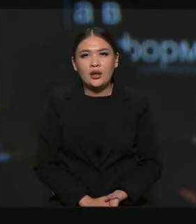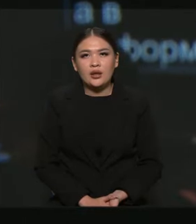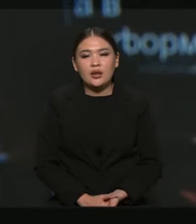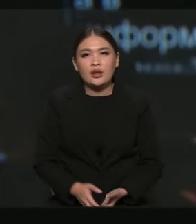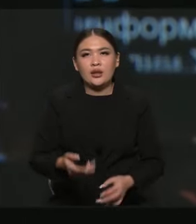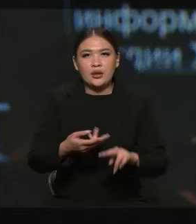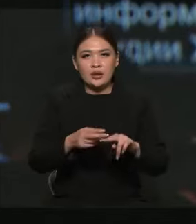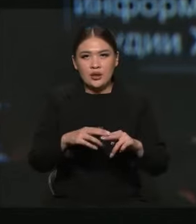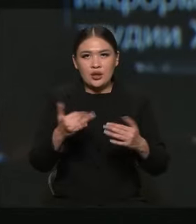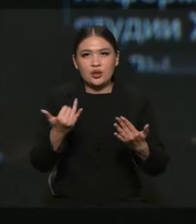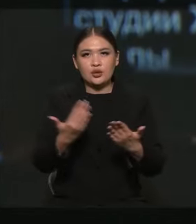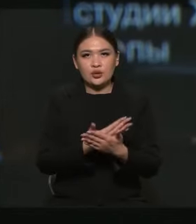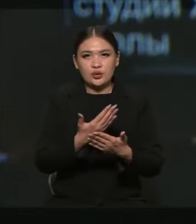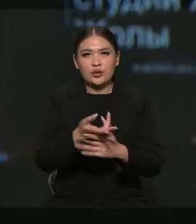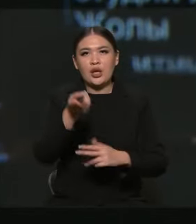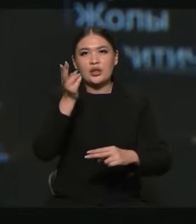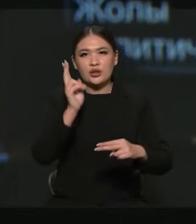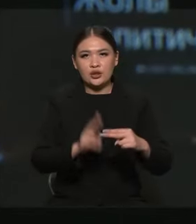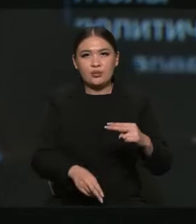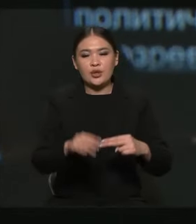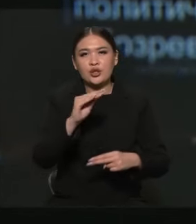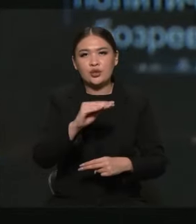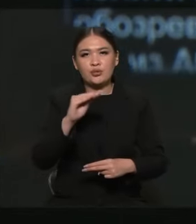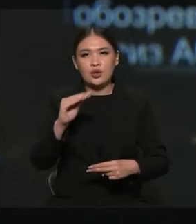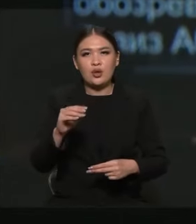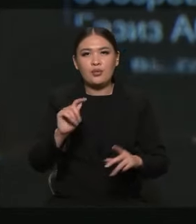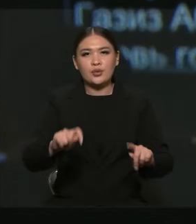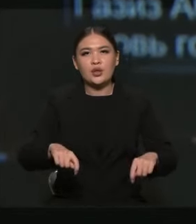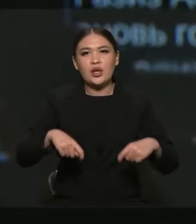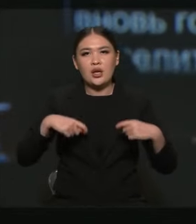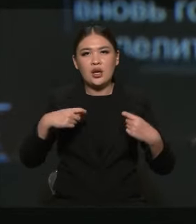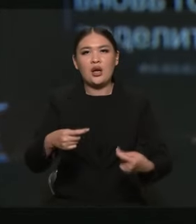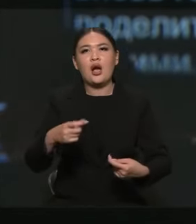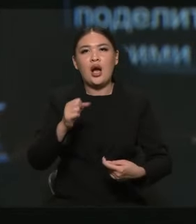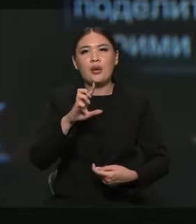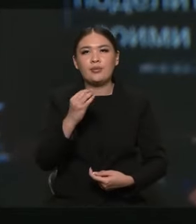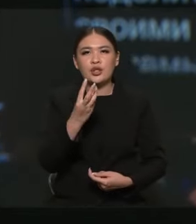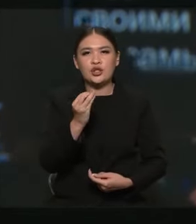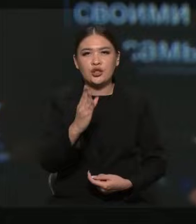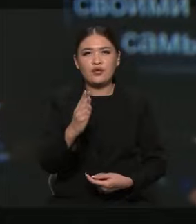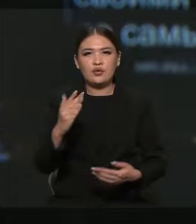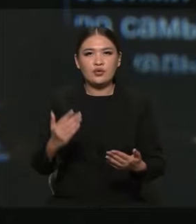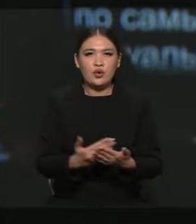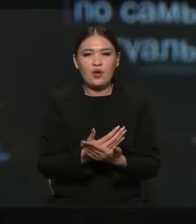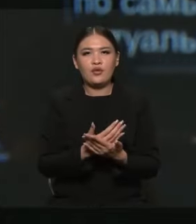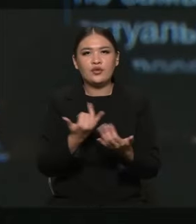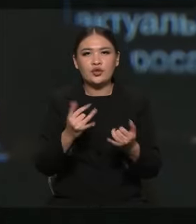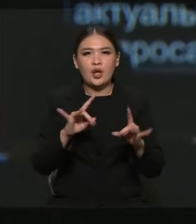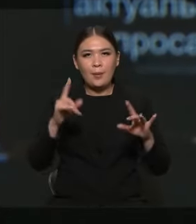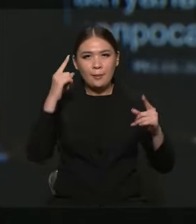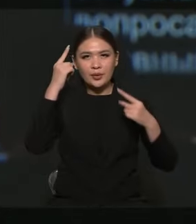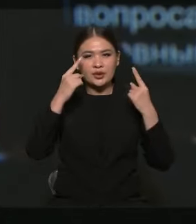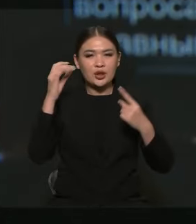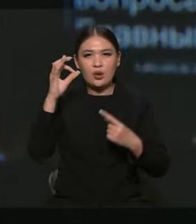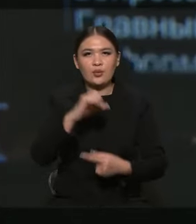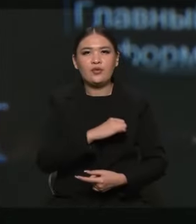И на этом наш выпуск завершен. В информационной студии Жебек Жылы политический обозреватель Газиз Абишев. Он вновь готов поделиться своими мыслями по